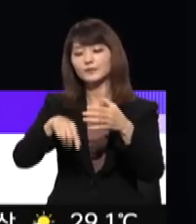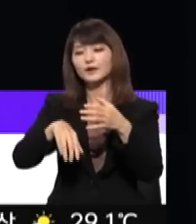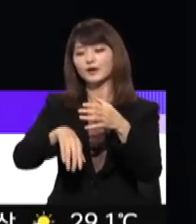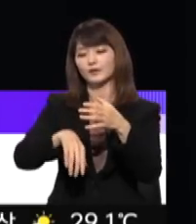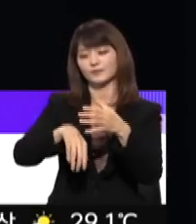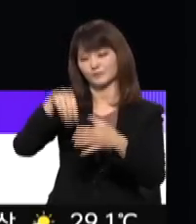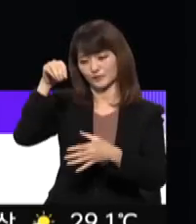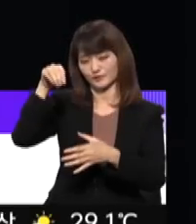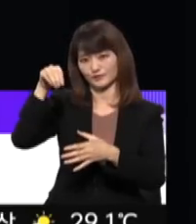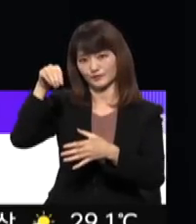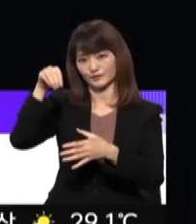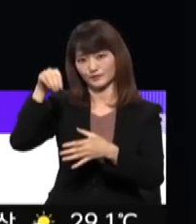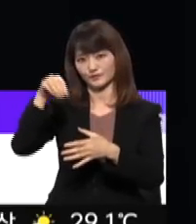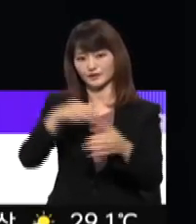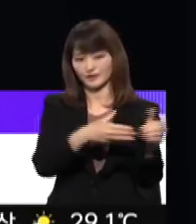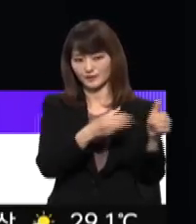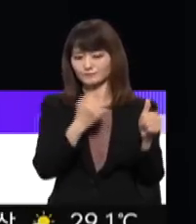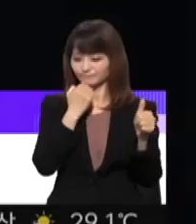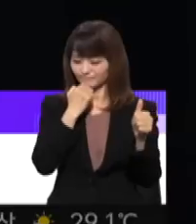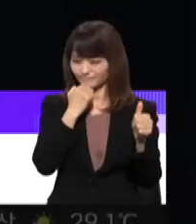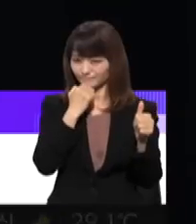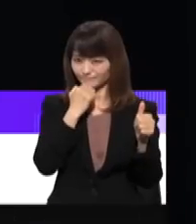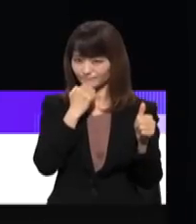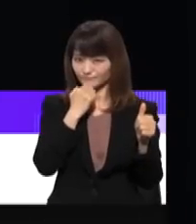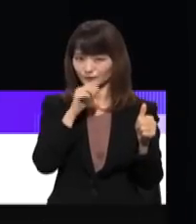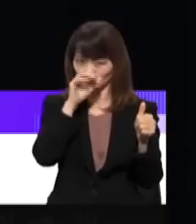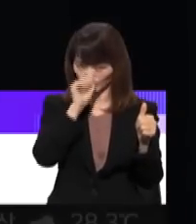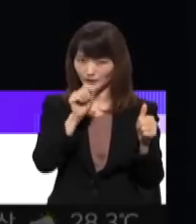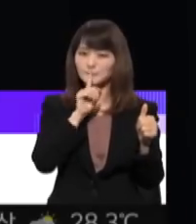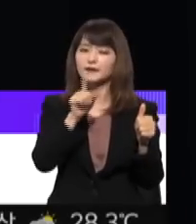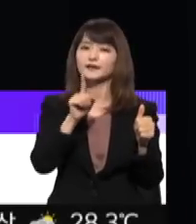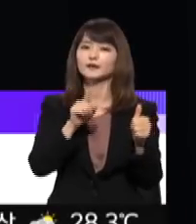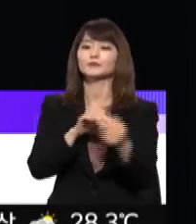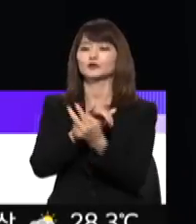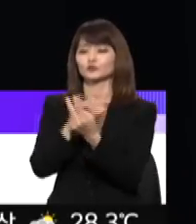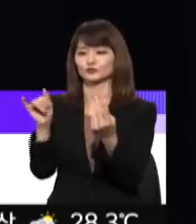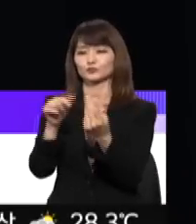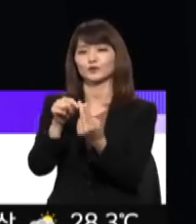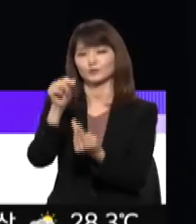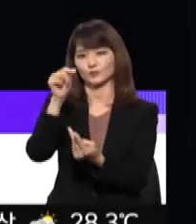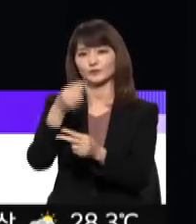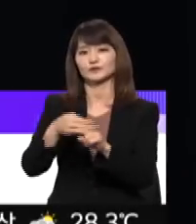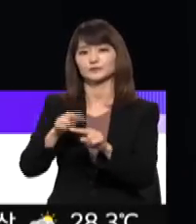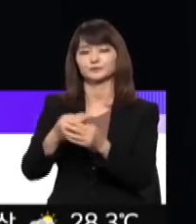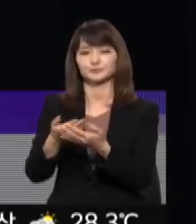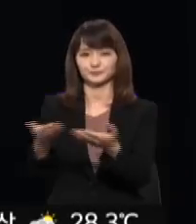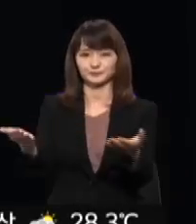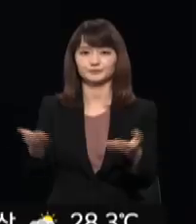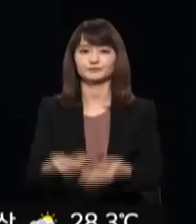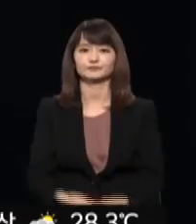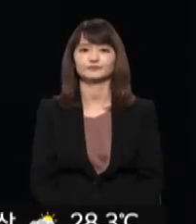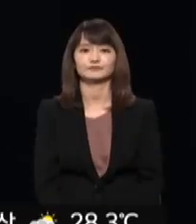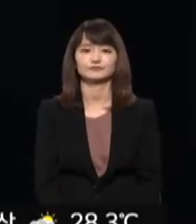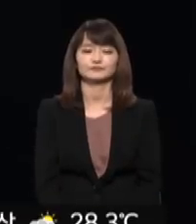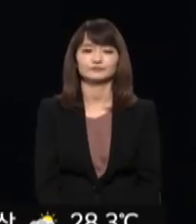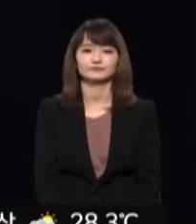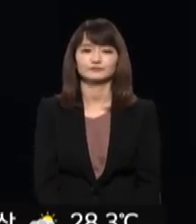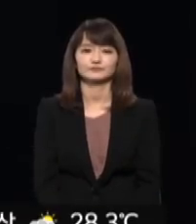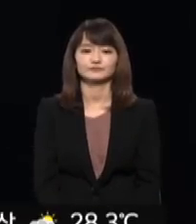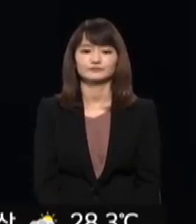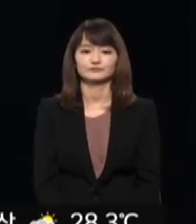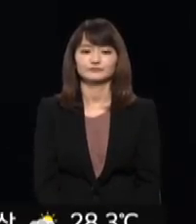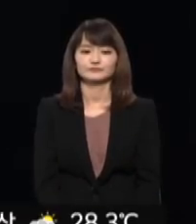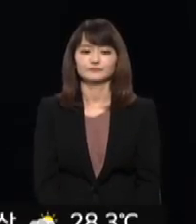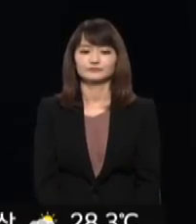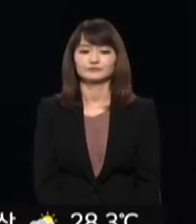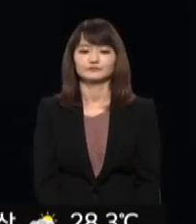반응하는 그런 댓글들을 두 명을 골라서 영화 상품권 2장씩 드리도록 하겠습니다 자 그러면